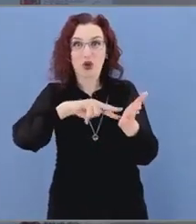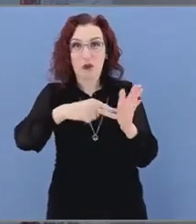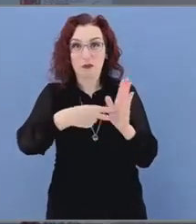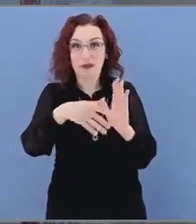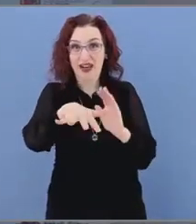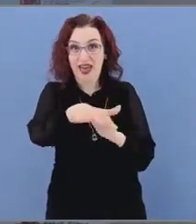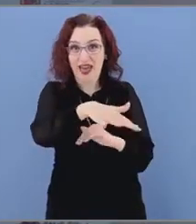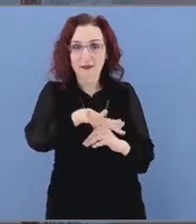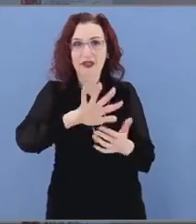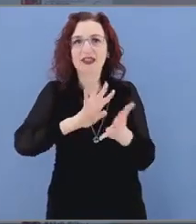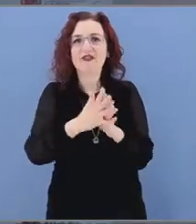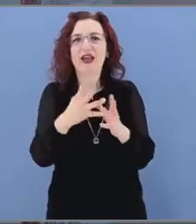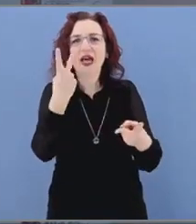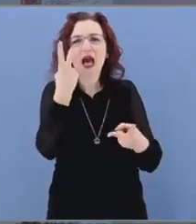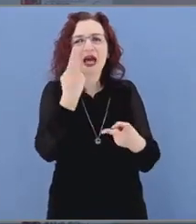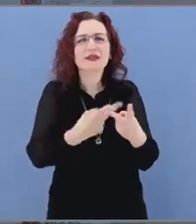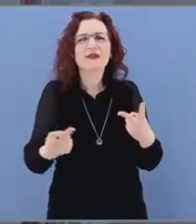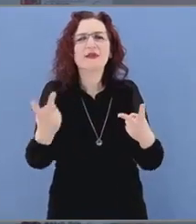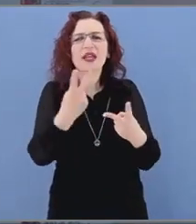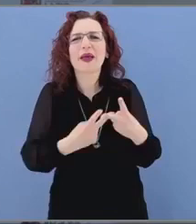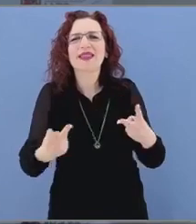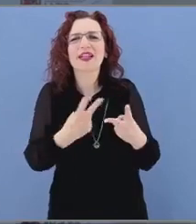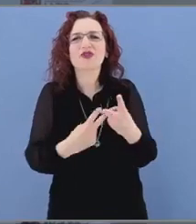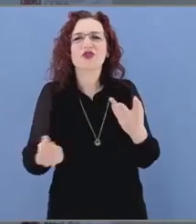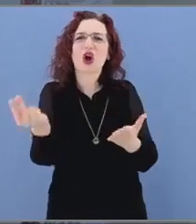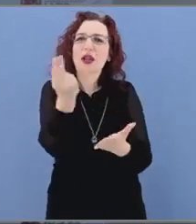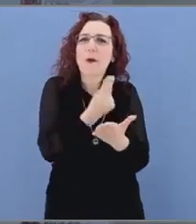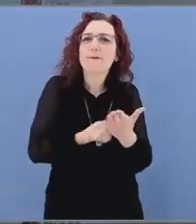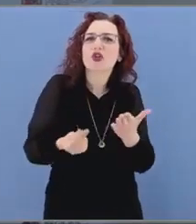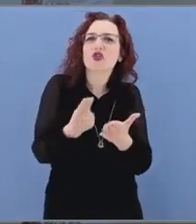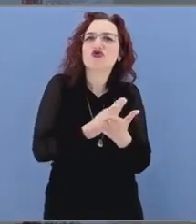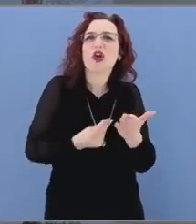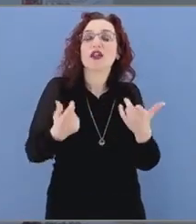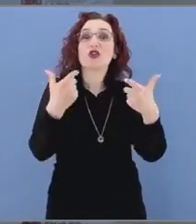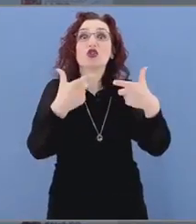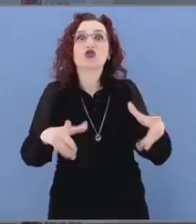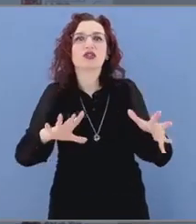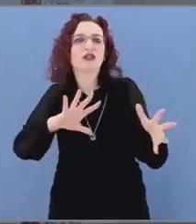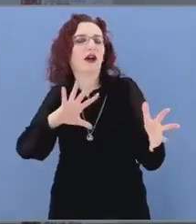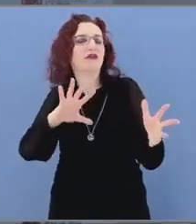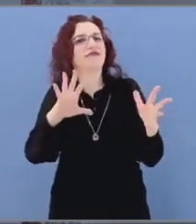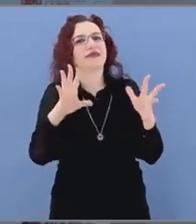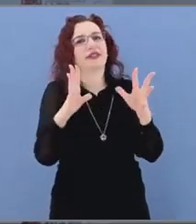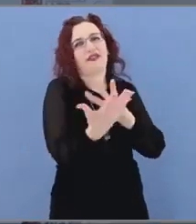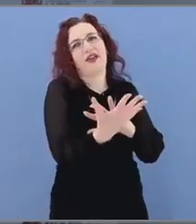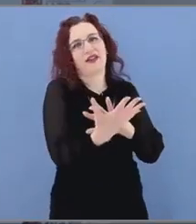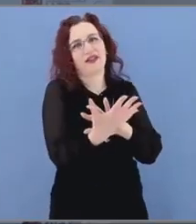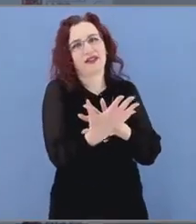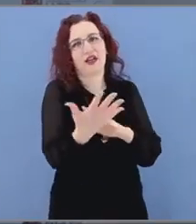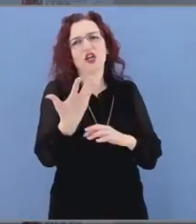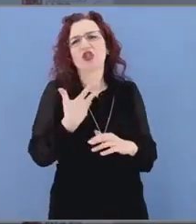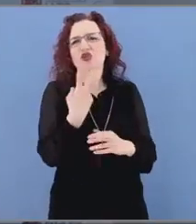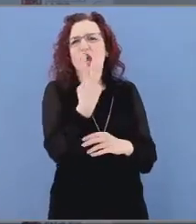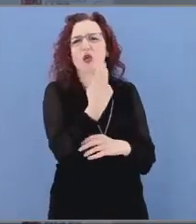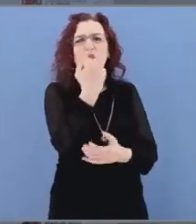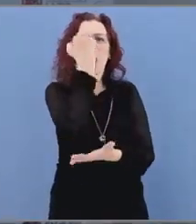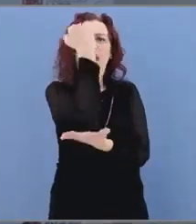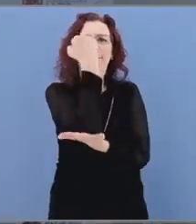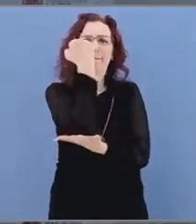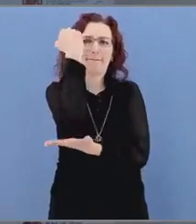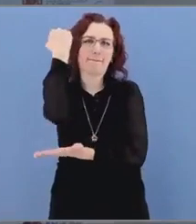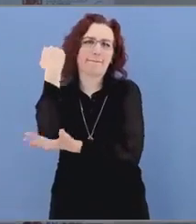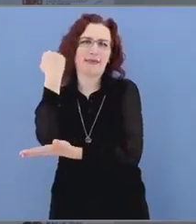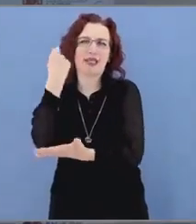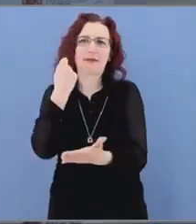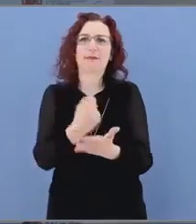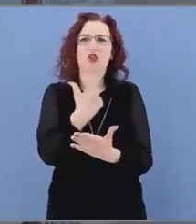e di progetto per una città diversa, e si fonda su dei pilastri molto importanti. Il primo è